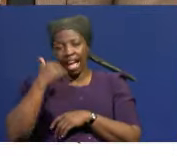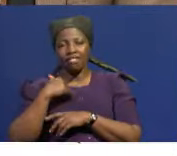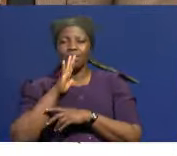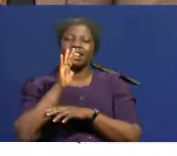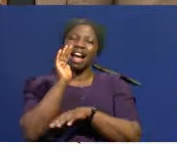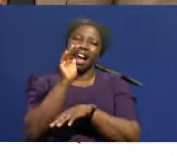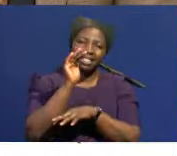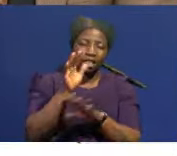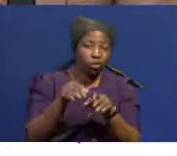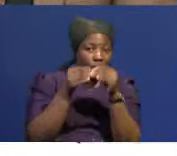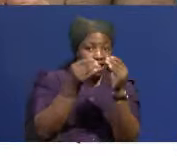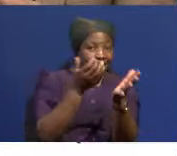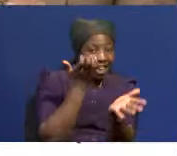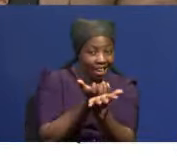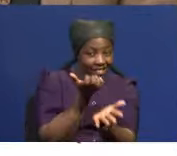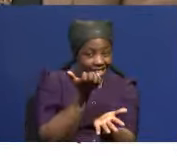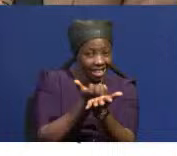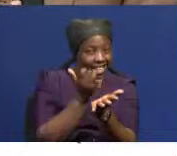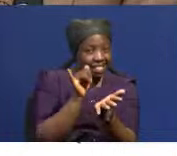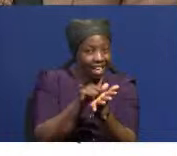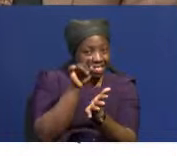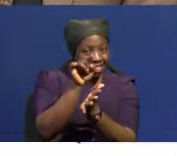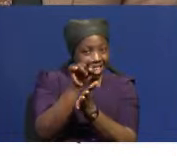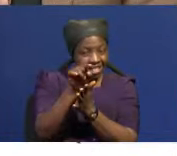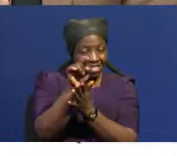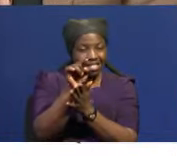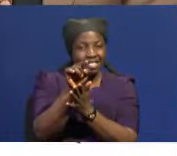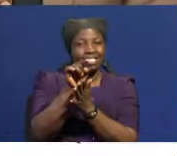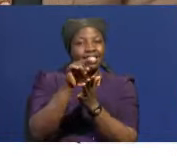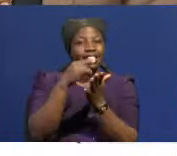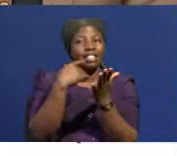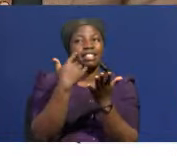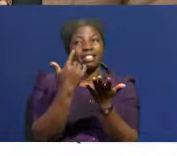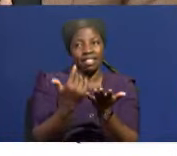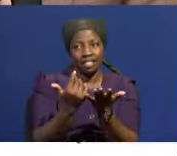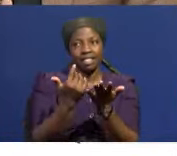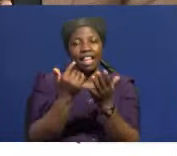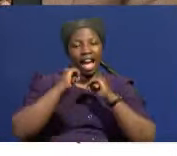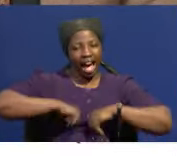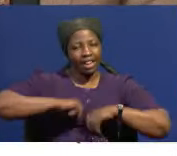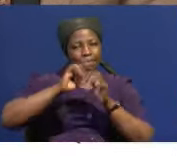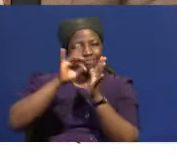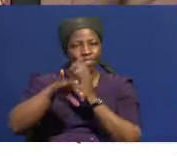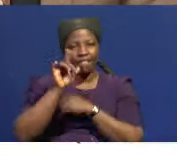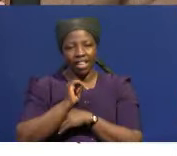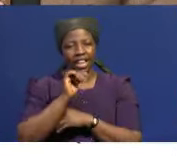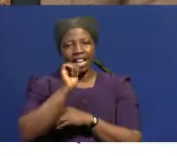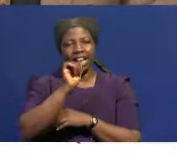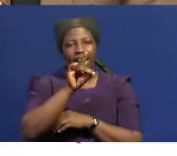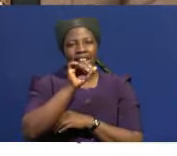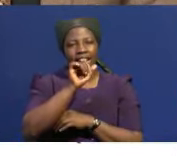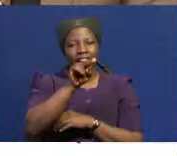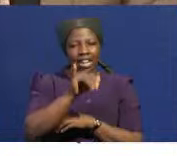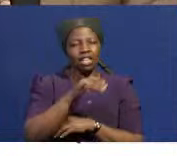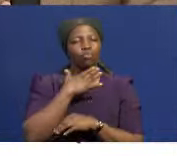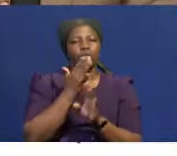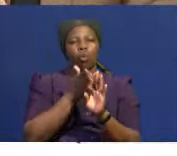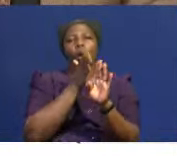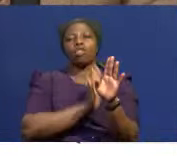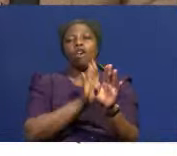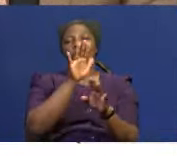kutoa ushahidi wa nyaraka kwamba mikataba hiyo imefutiliwa mbali, huku kampuni ya Adani Group ikitaka kujiondoa kutoka kesi hiyo baada